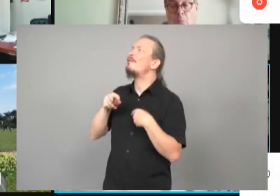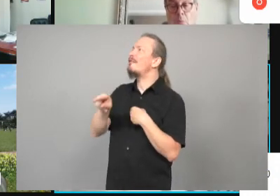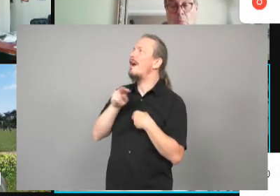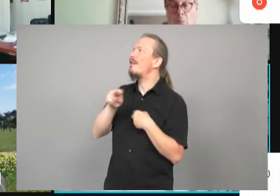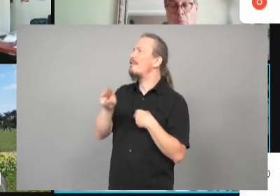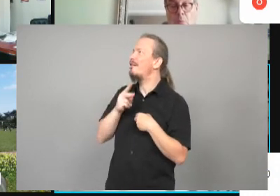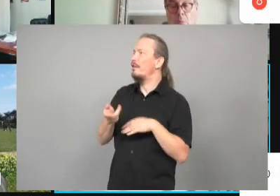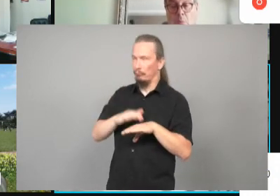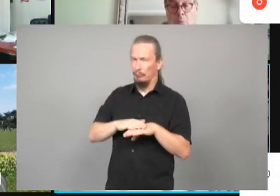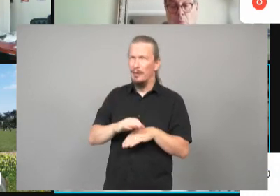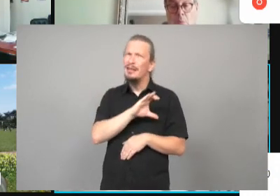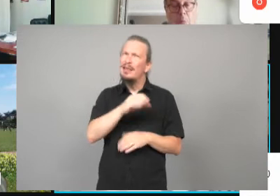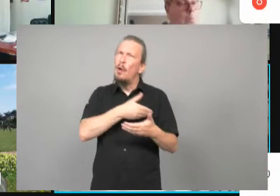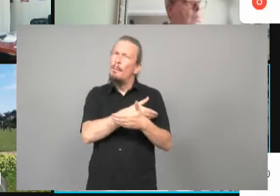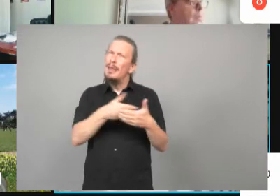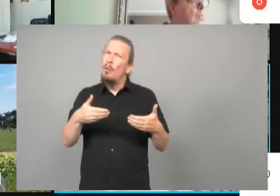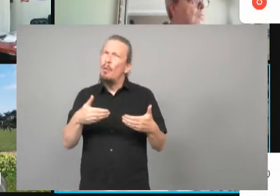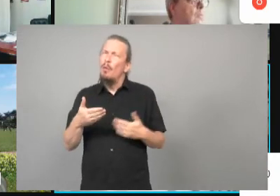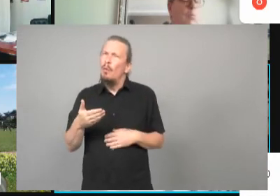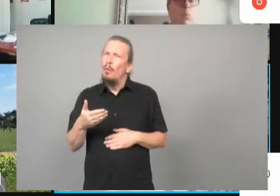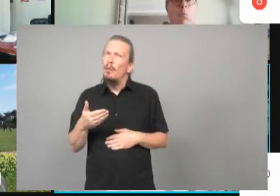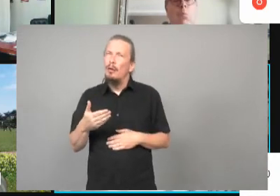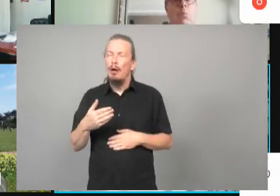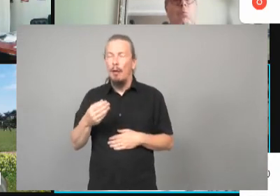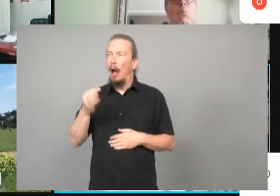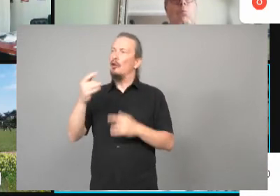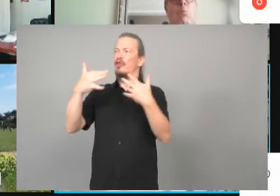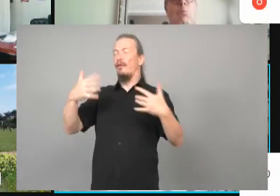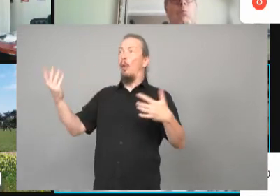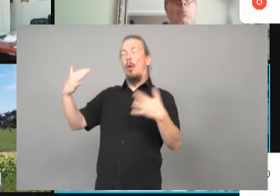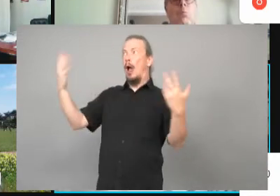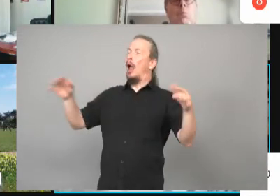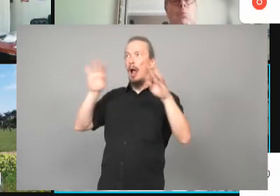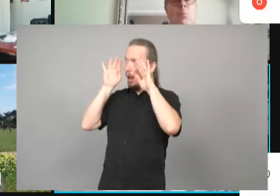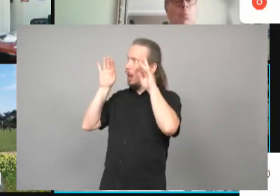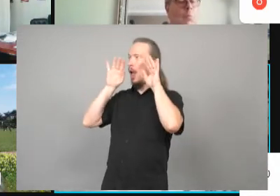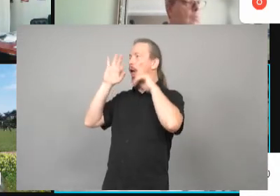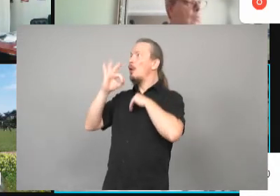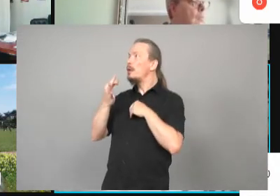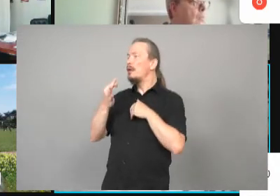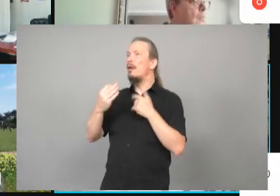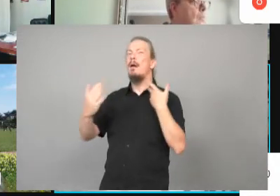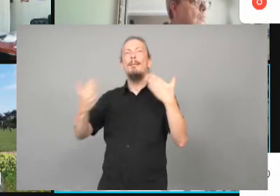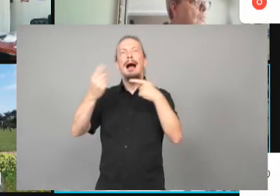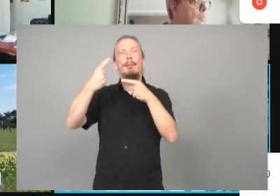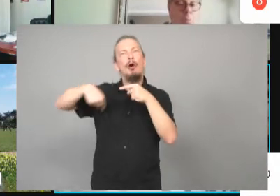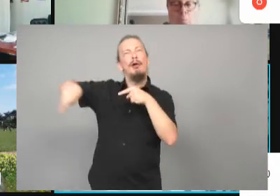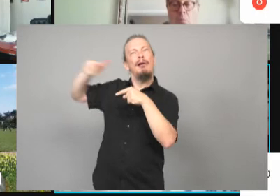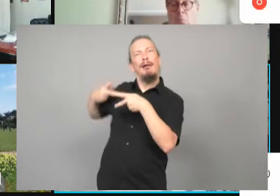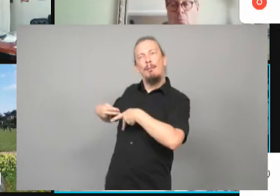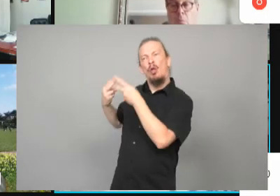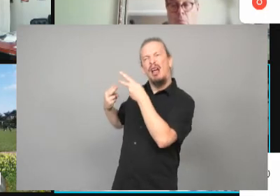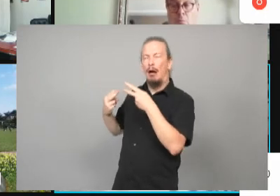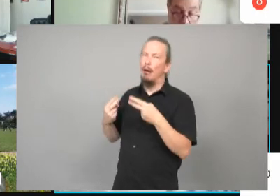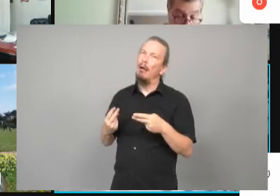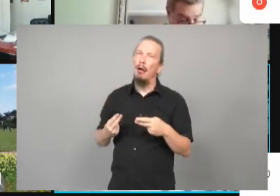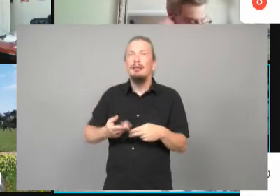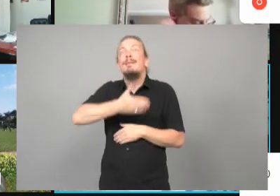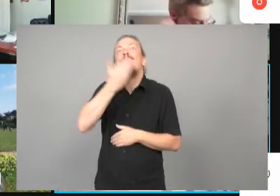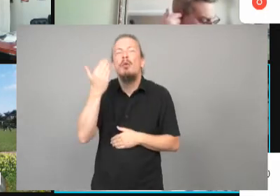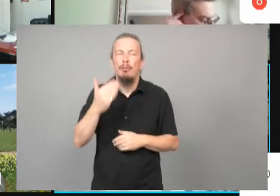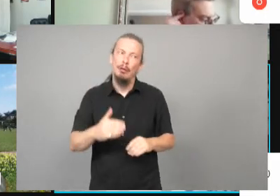100 millions, le chiffre qui claque. 100 millions, c'est bien plus qu'au mandat précédent. Tant